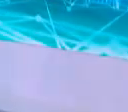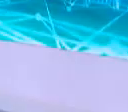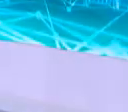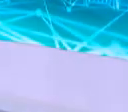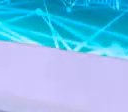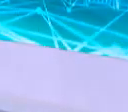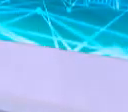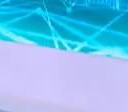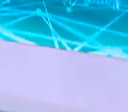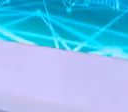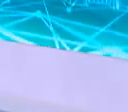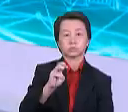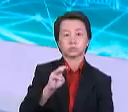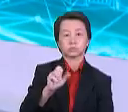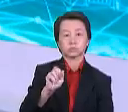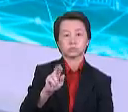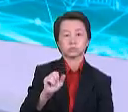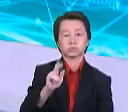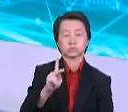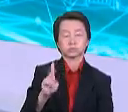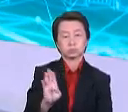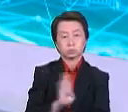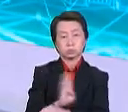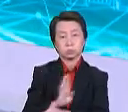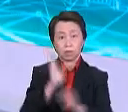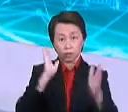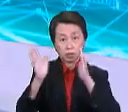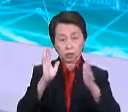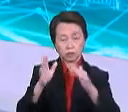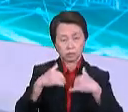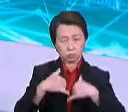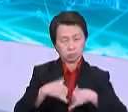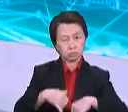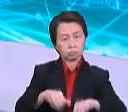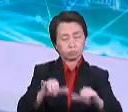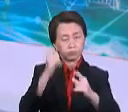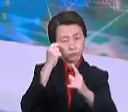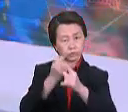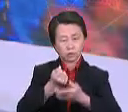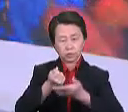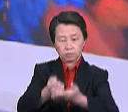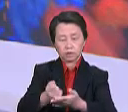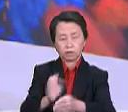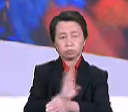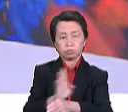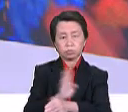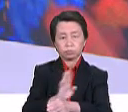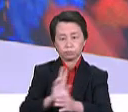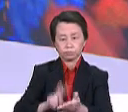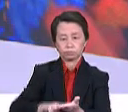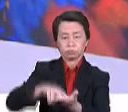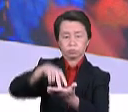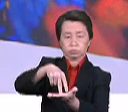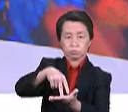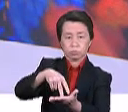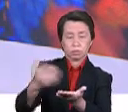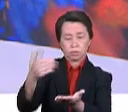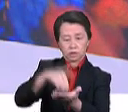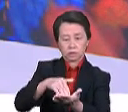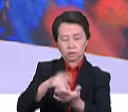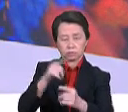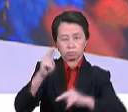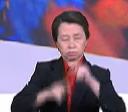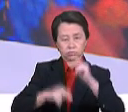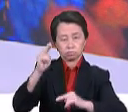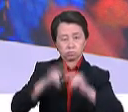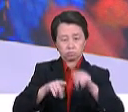Inisiatif Semarak Niaga Keluarga Malaysia dirangka secara holistik bertujuan membantu perniagaan bangkit semula membina daya